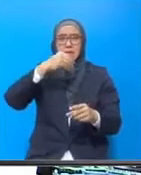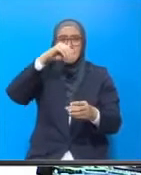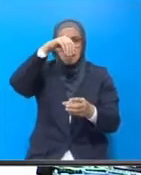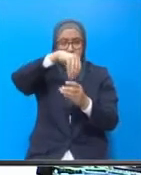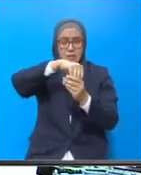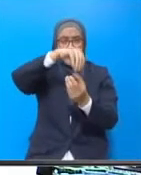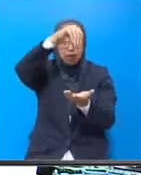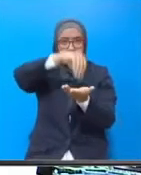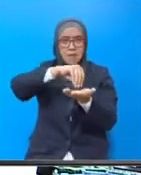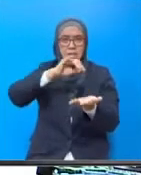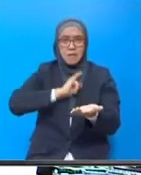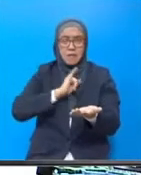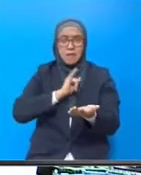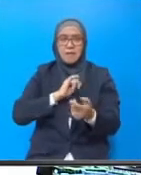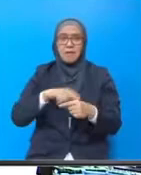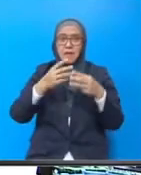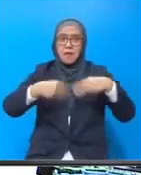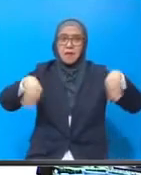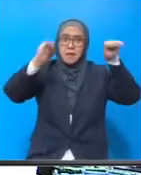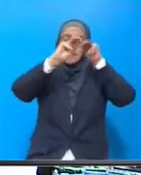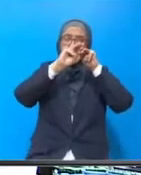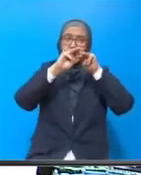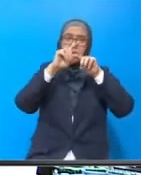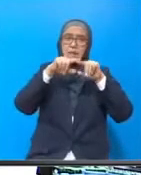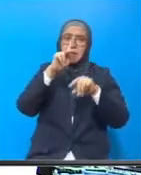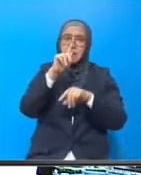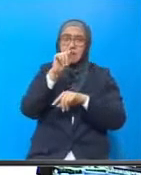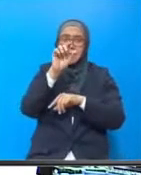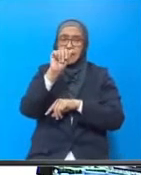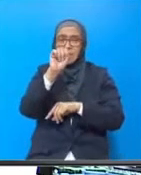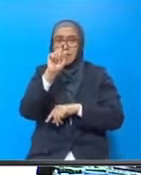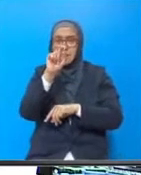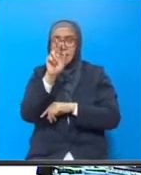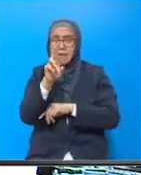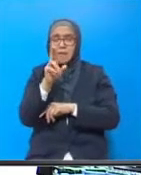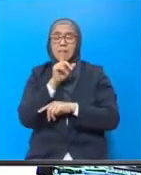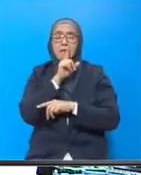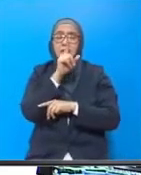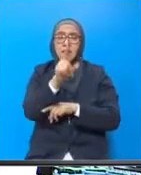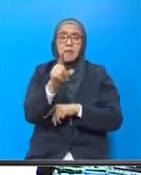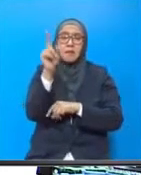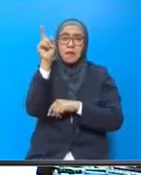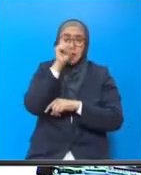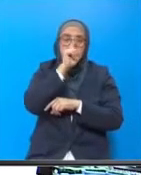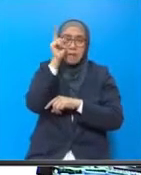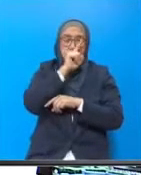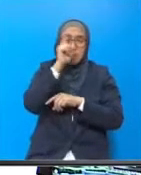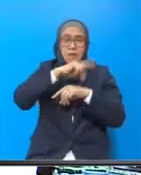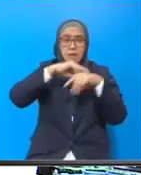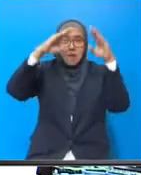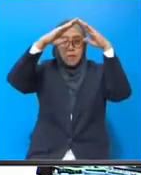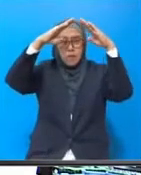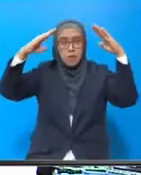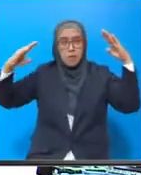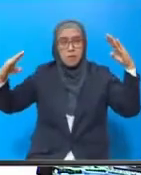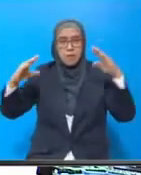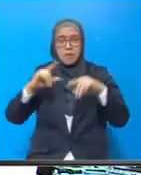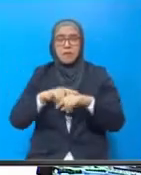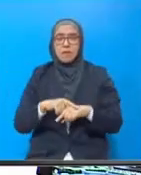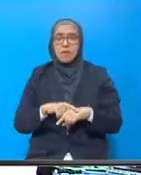start perlu cost yang tinggi untuk membalikkan berhubung yang kini sangat motor khususnya butiran